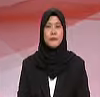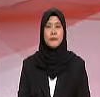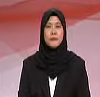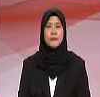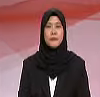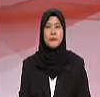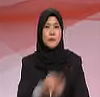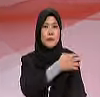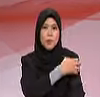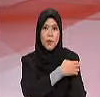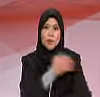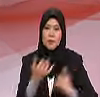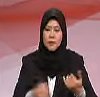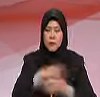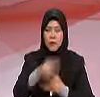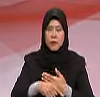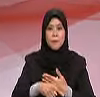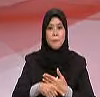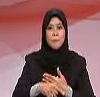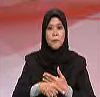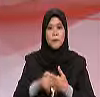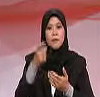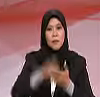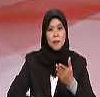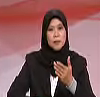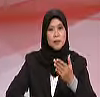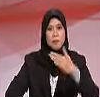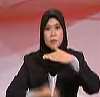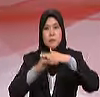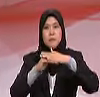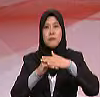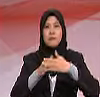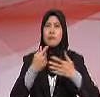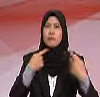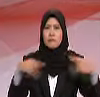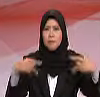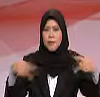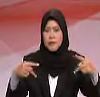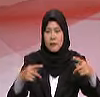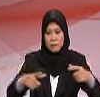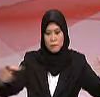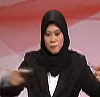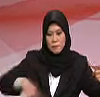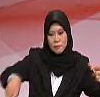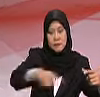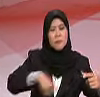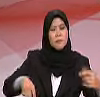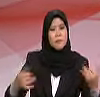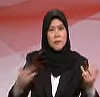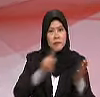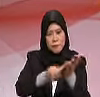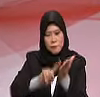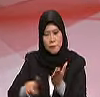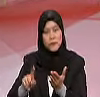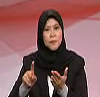Pemeriksaan penguatkuasa ketika program walkabout skim harga maksimum musim perayaan di pasaraya sekitar Ranau mendapati para peniaga